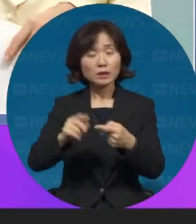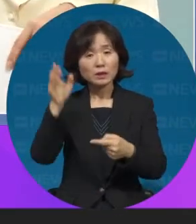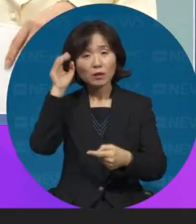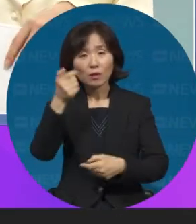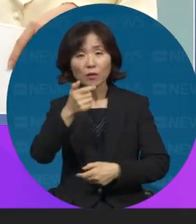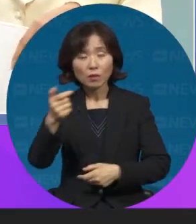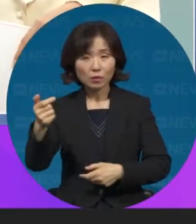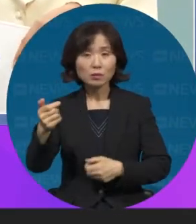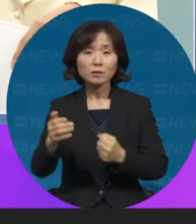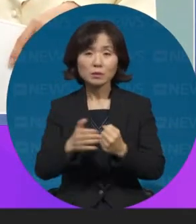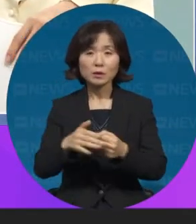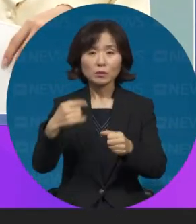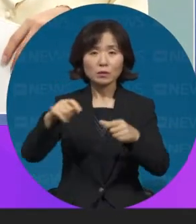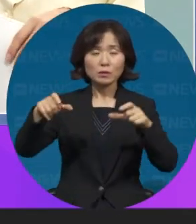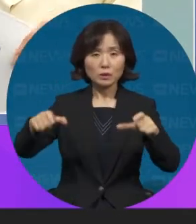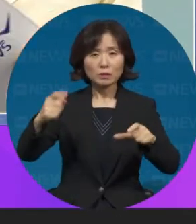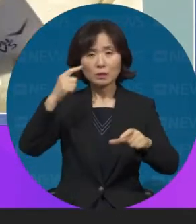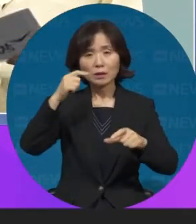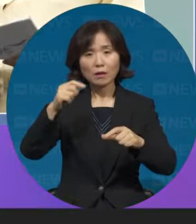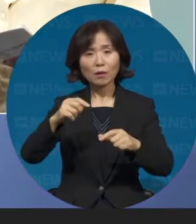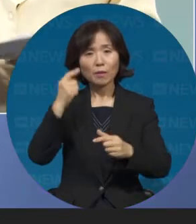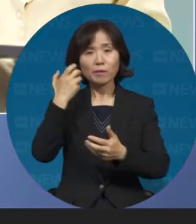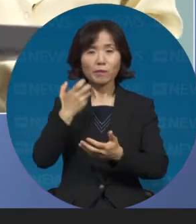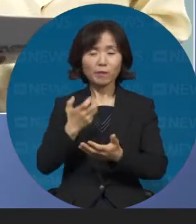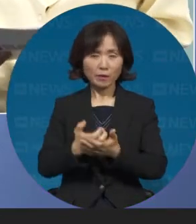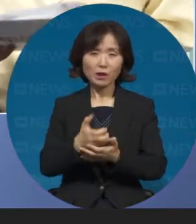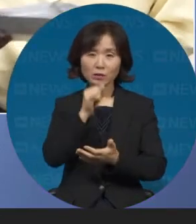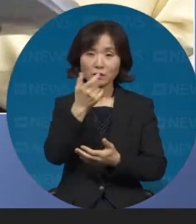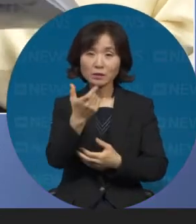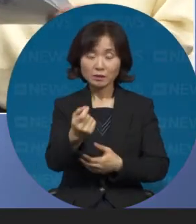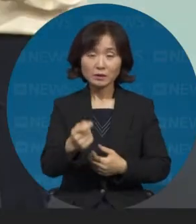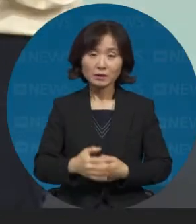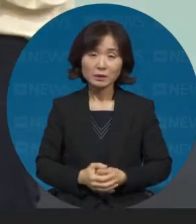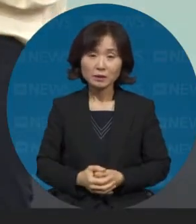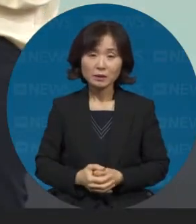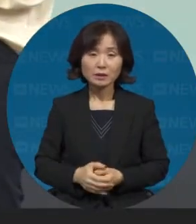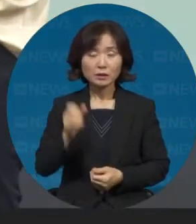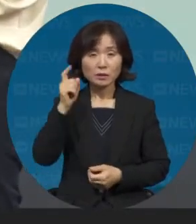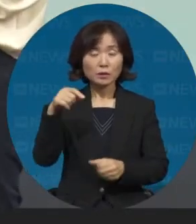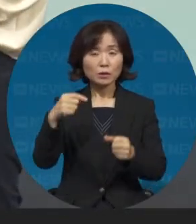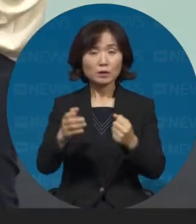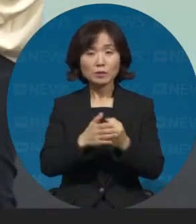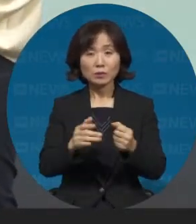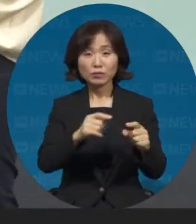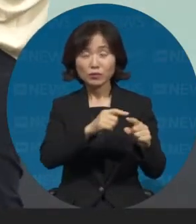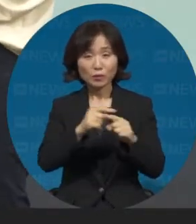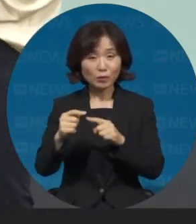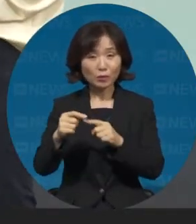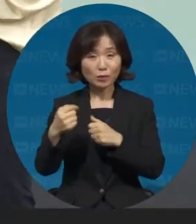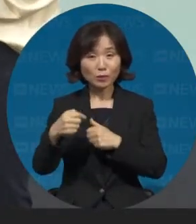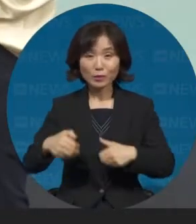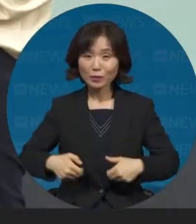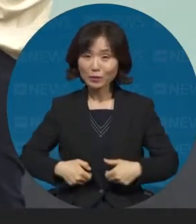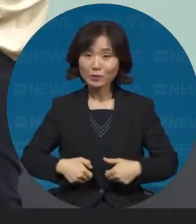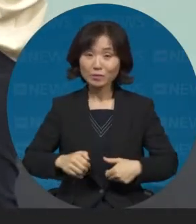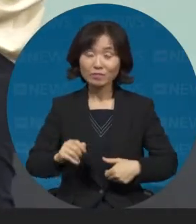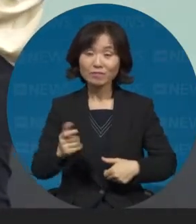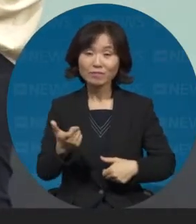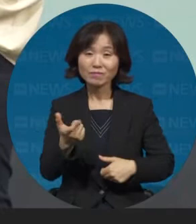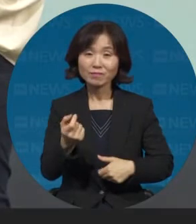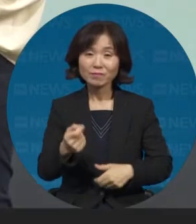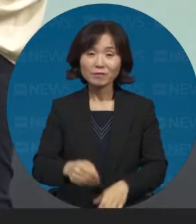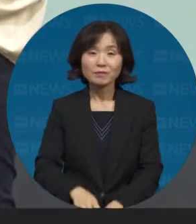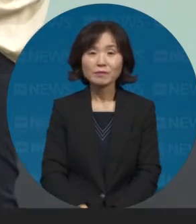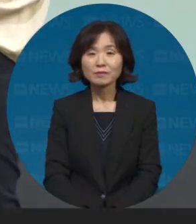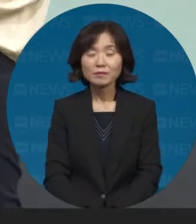컸던 만큼 교육계에 큰 사회적 파장이 예상되고 있습니다. 네, 영재 교육이라고 해서 이게 무작정 받을 교육은 아니다. 뭐 이런 내용이